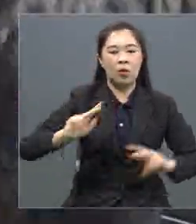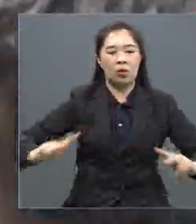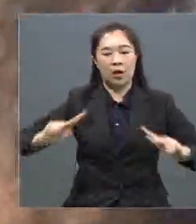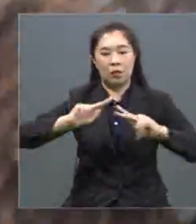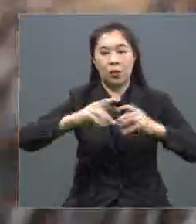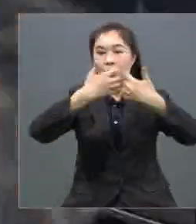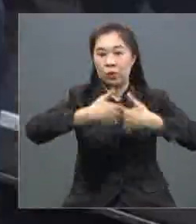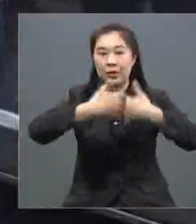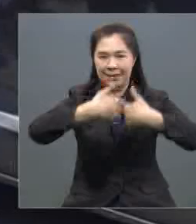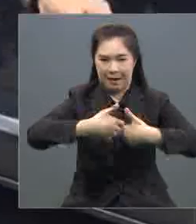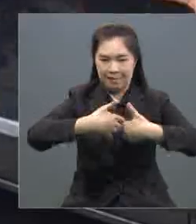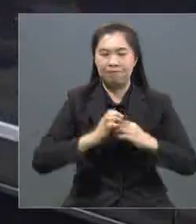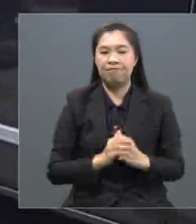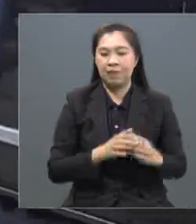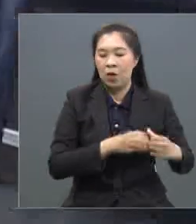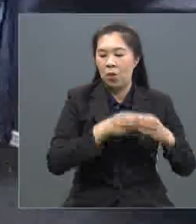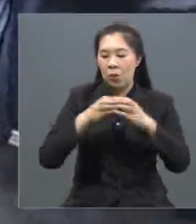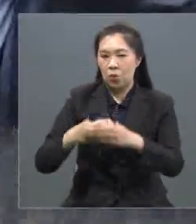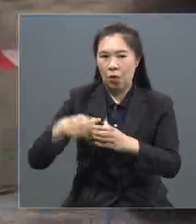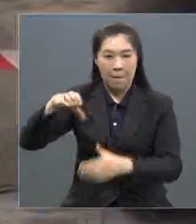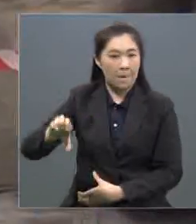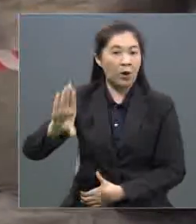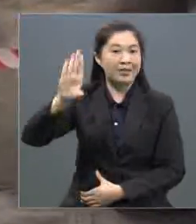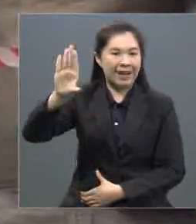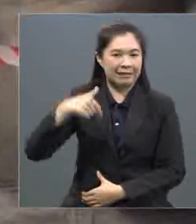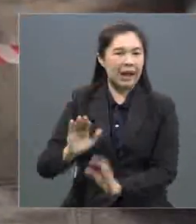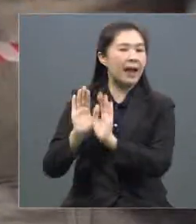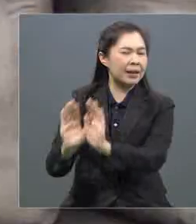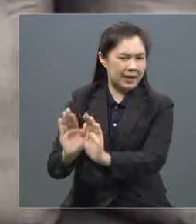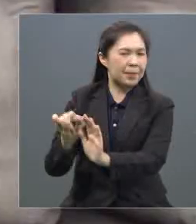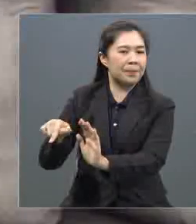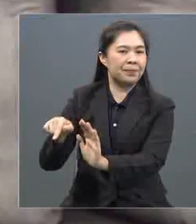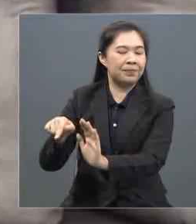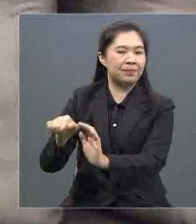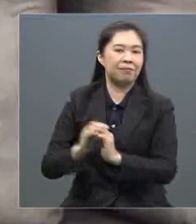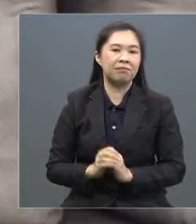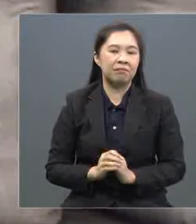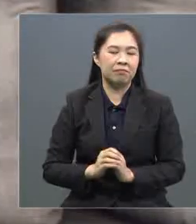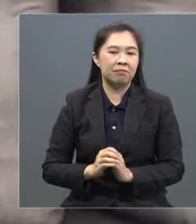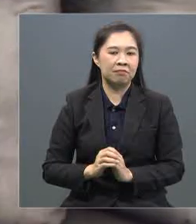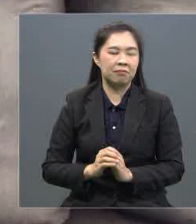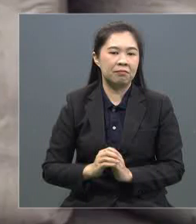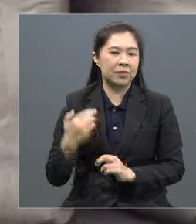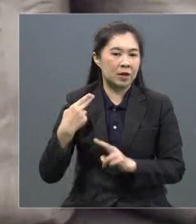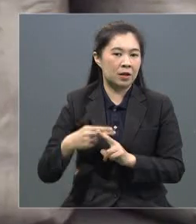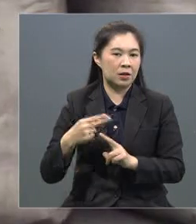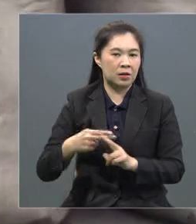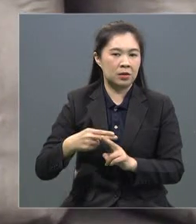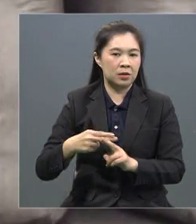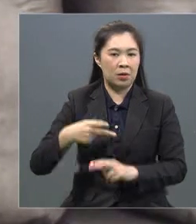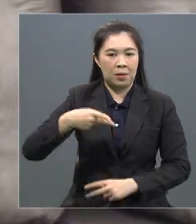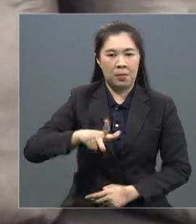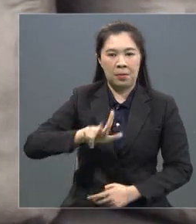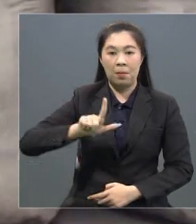อุตสาหกรรมครับลงพื้นที่ที่บริษัทที่เก็บกากแคดเมียมกับนายผลดำธรนะครับผู้ว่าราชการ